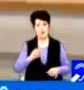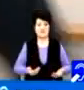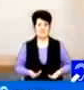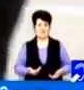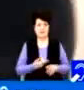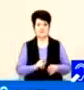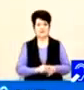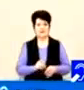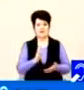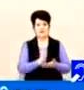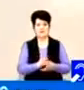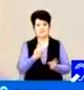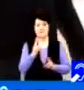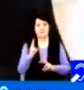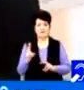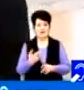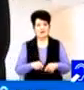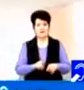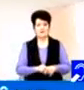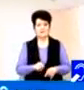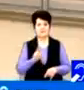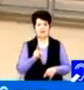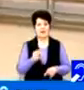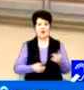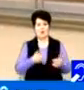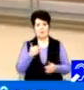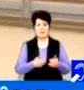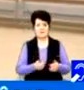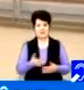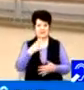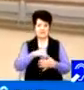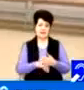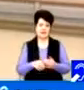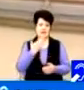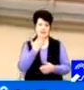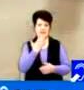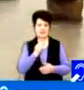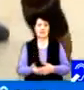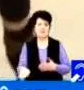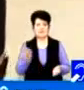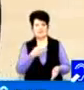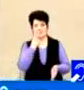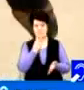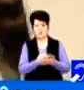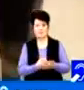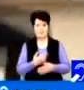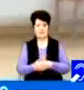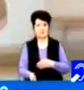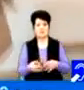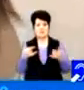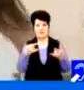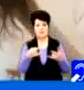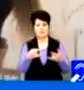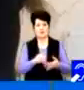perechii Simona bulat și Dan tă nas multiplu medaliată la competiții interne și internaționale vă invităm să i cunoașteți mai târziu în